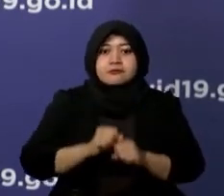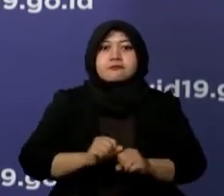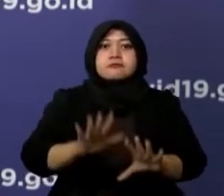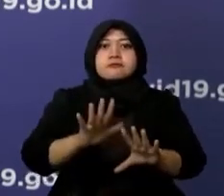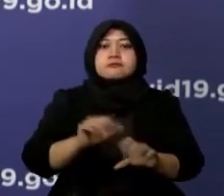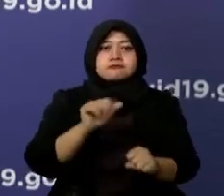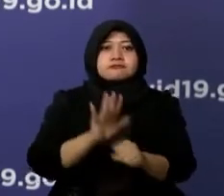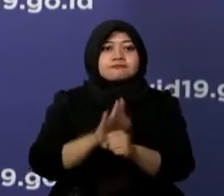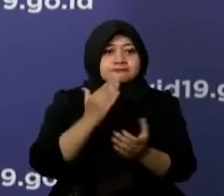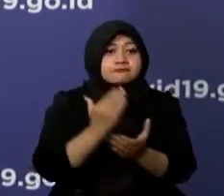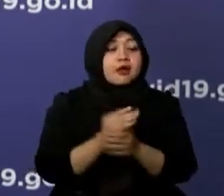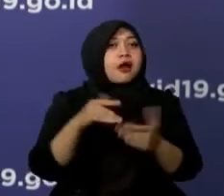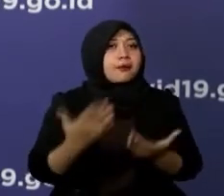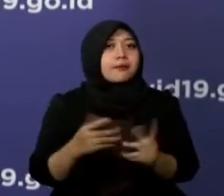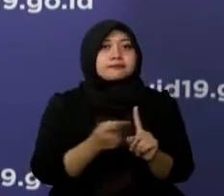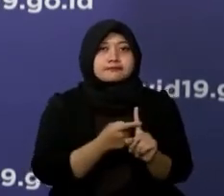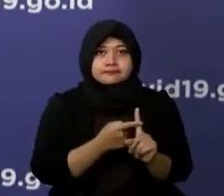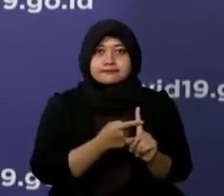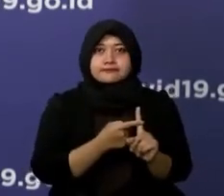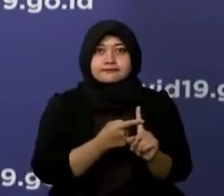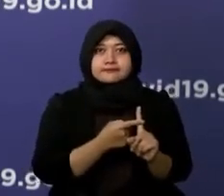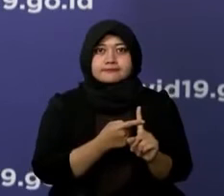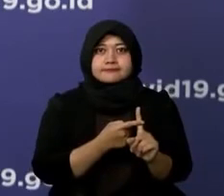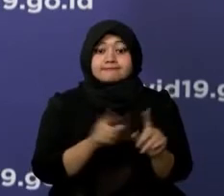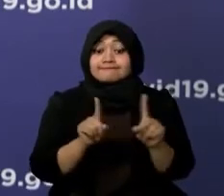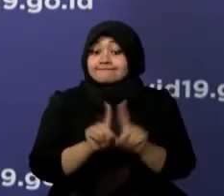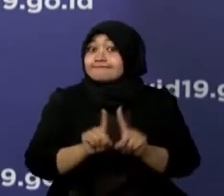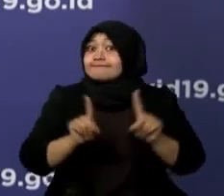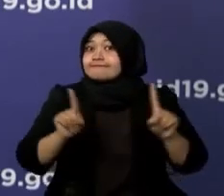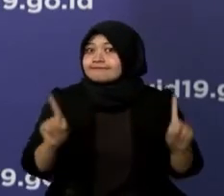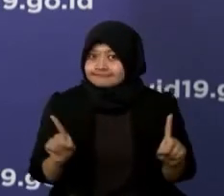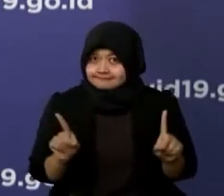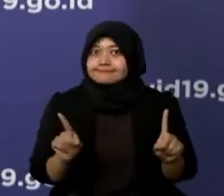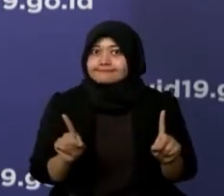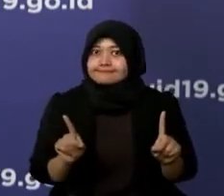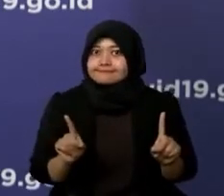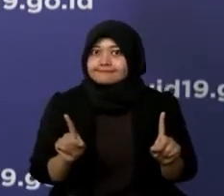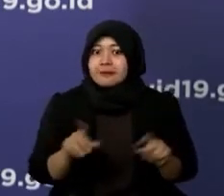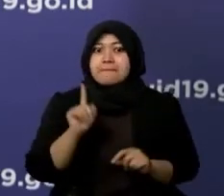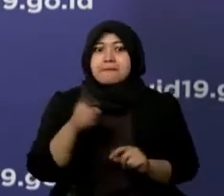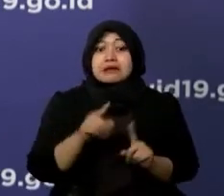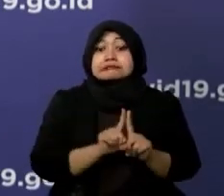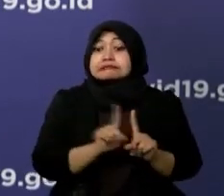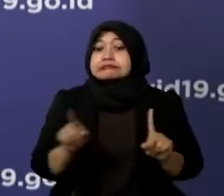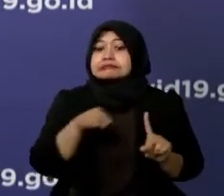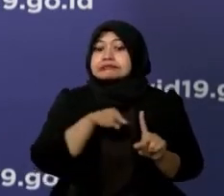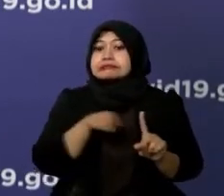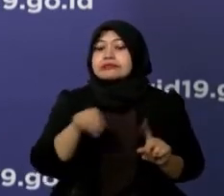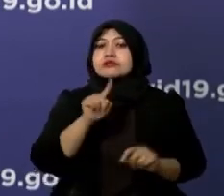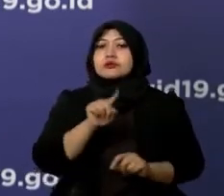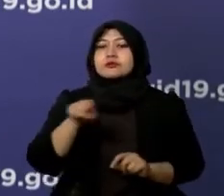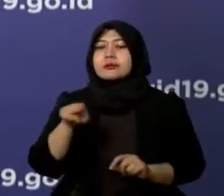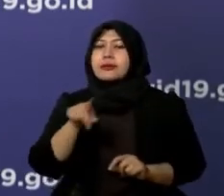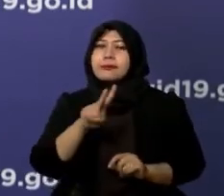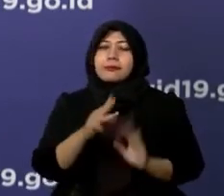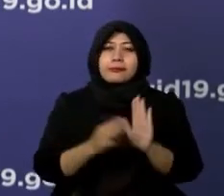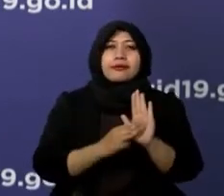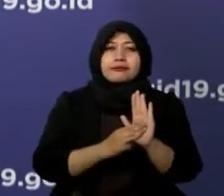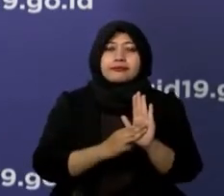transmisi. Ketiganya adalah: pertama, jaga jarak aman. Pastikan kita berjarak 1-2 meter dari orang